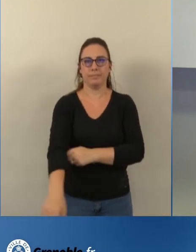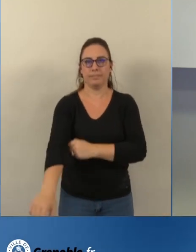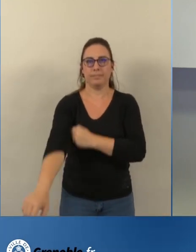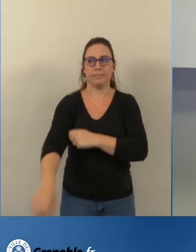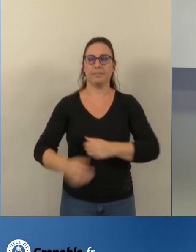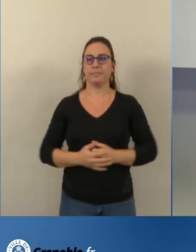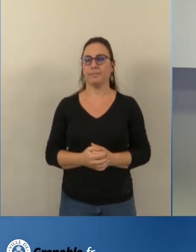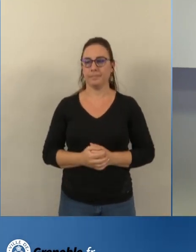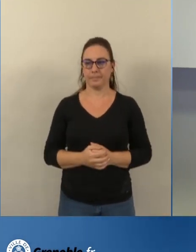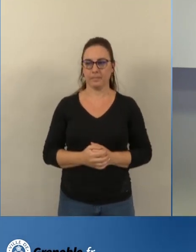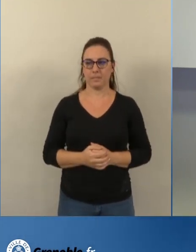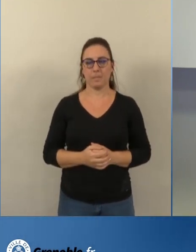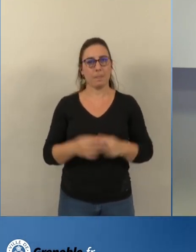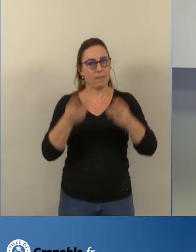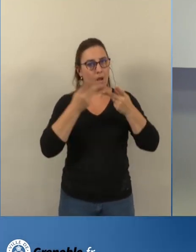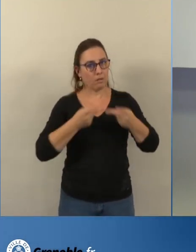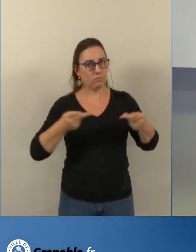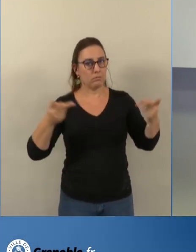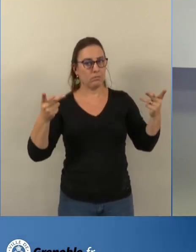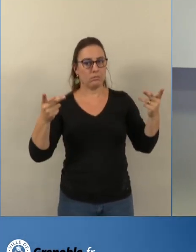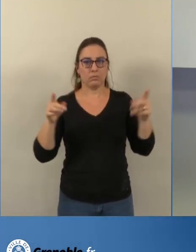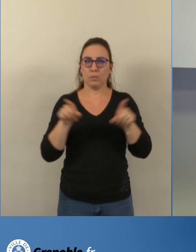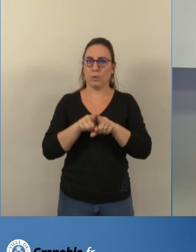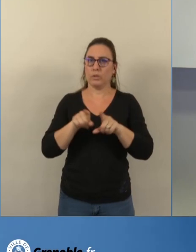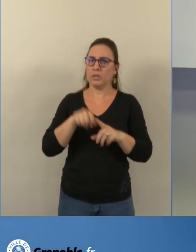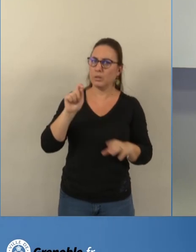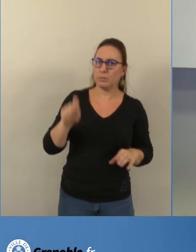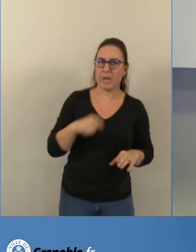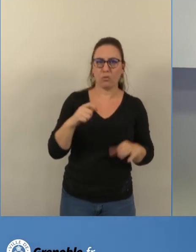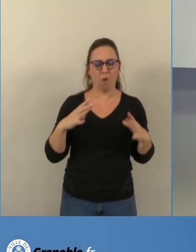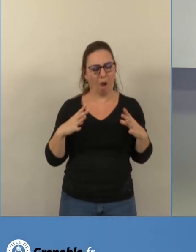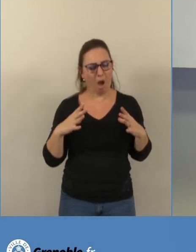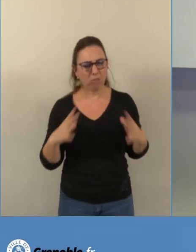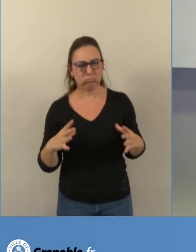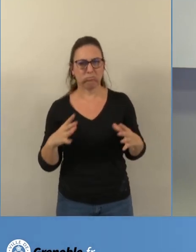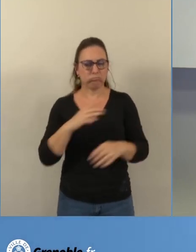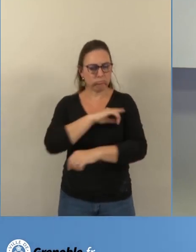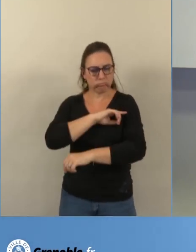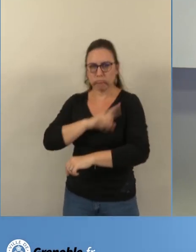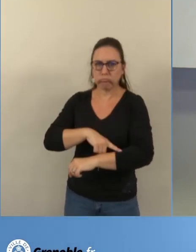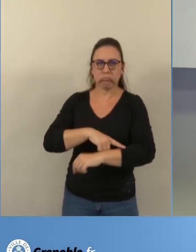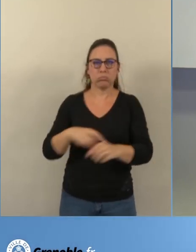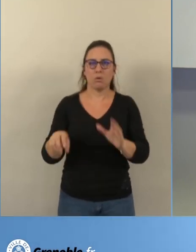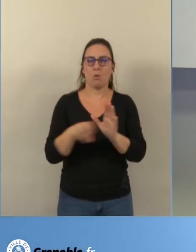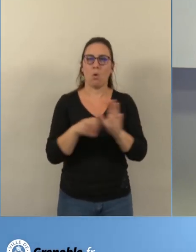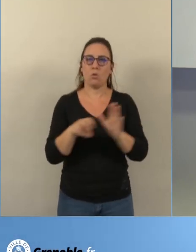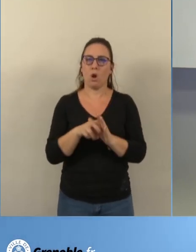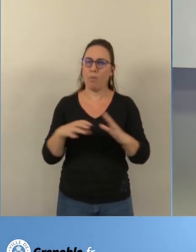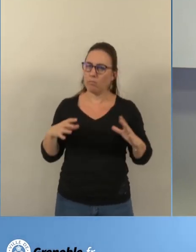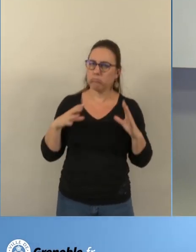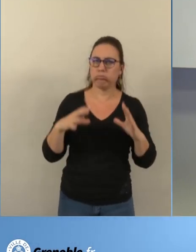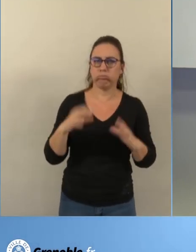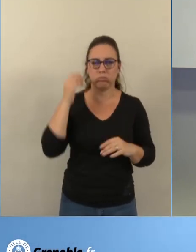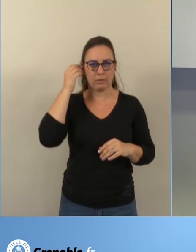je le dis aussi avec évidemment l'énergie qui a toujours à Grenoble cette énergie